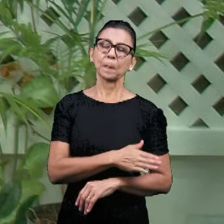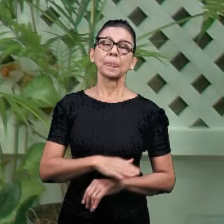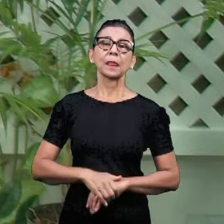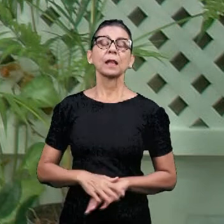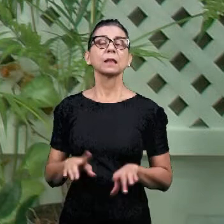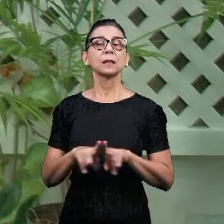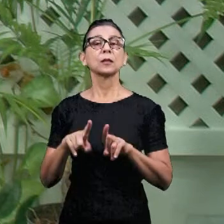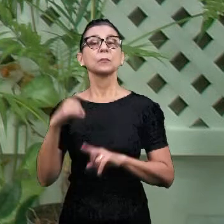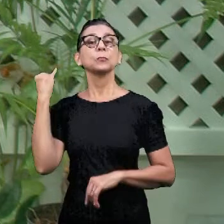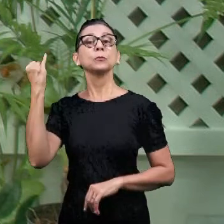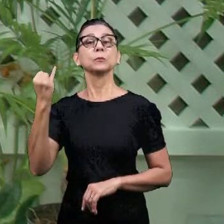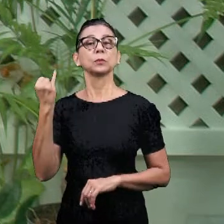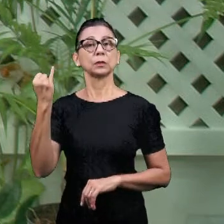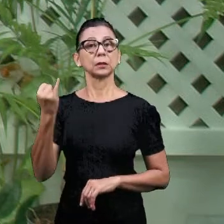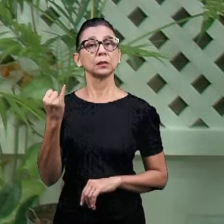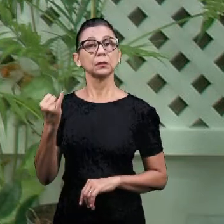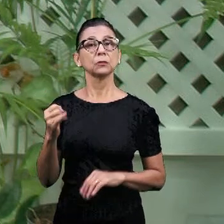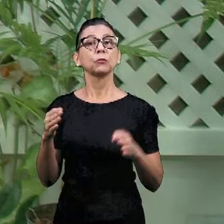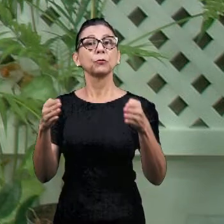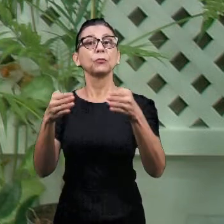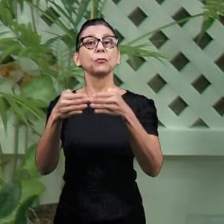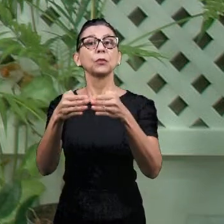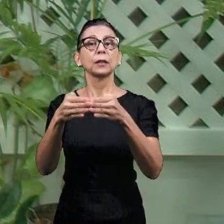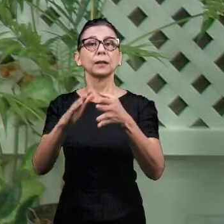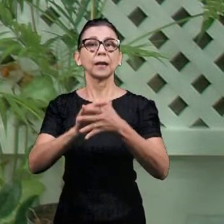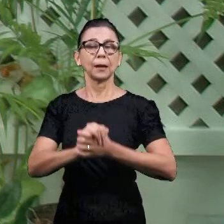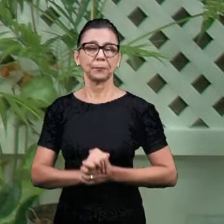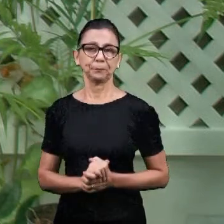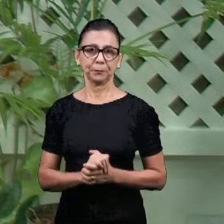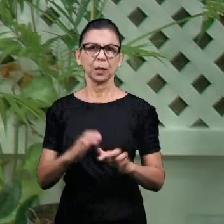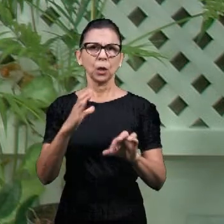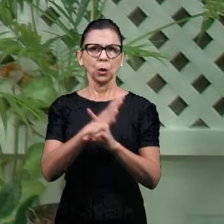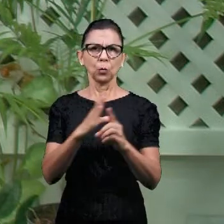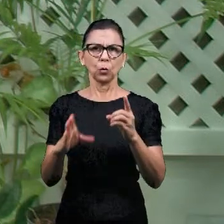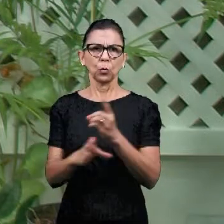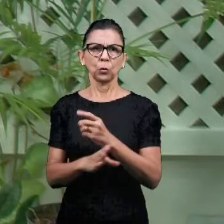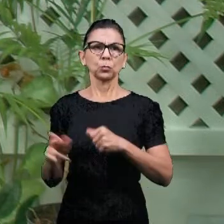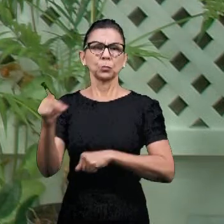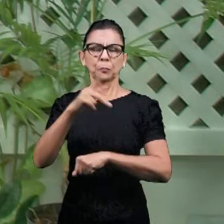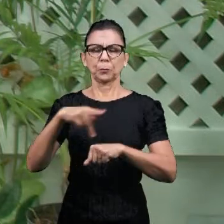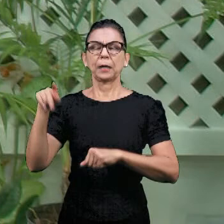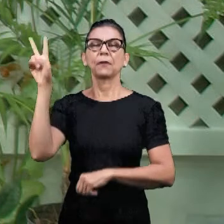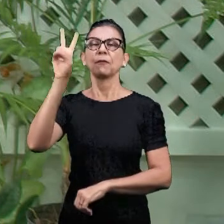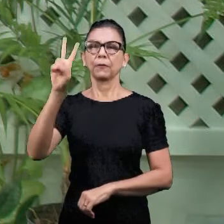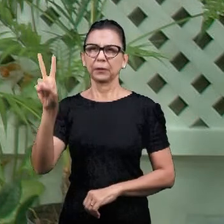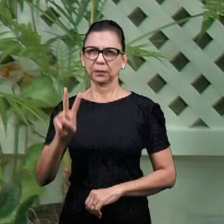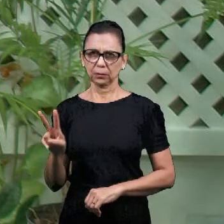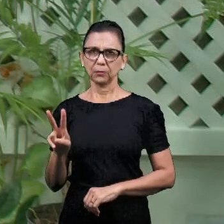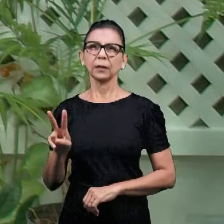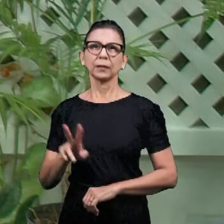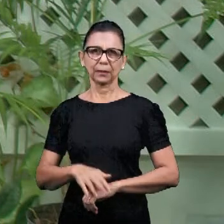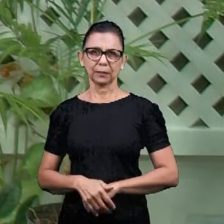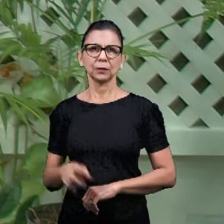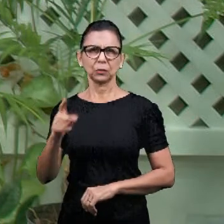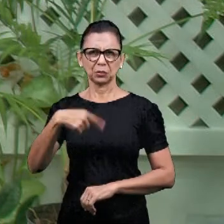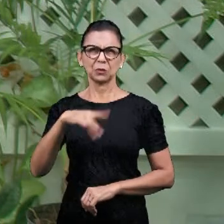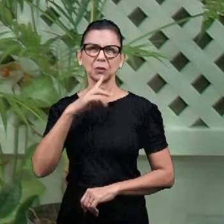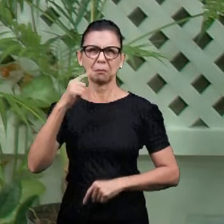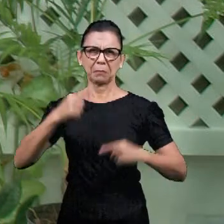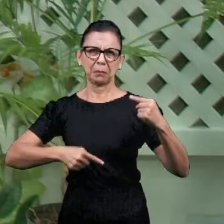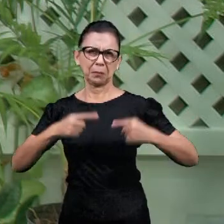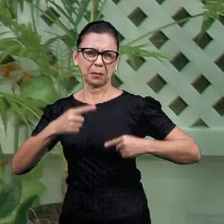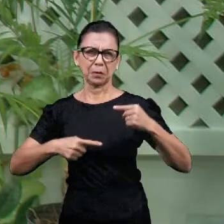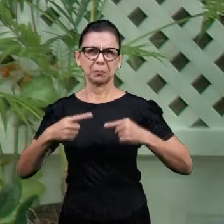l'autre côté, nous voulons souligner le culte au Venezuela. Le Venezuela, dans la situation que tous connaissent,